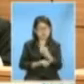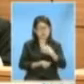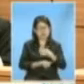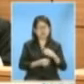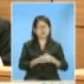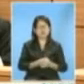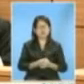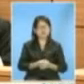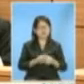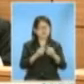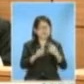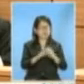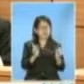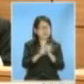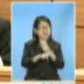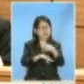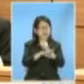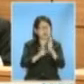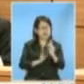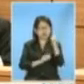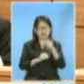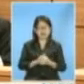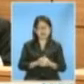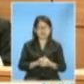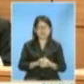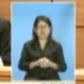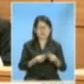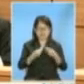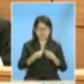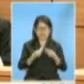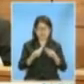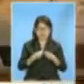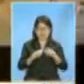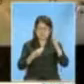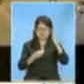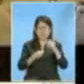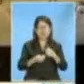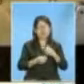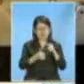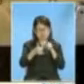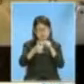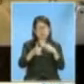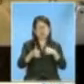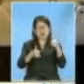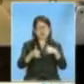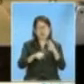านประธานคนใหม่ขึ้น มาทำหน้าที่ก็คงให้โอกาสผมพูดนะครับเพราะท่านใจดีครับ